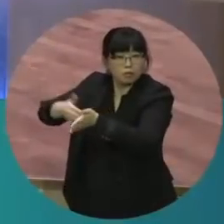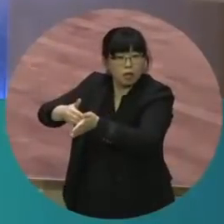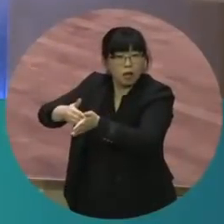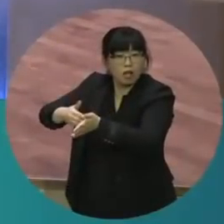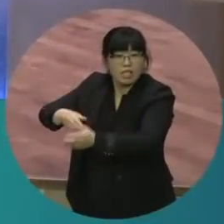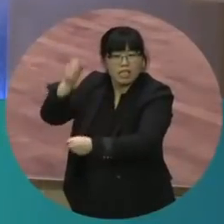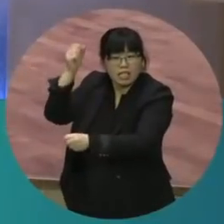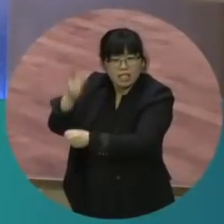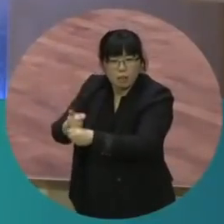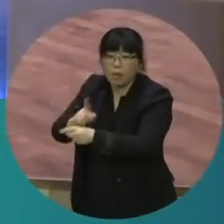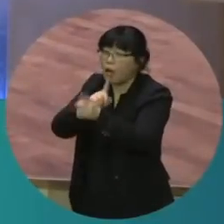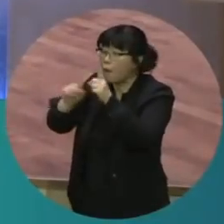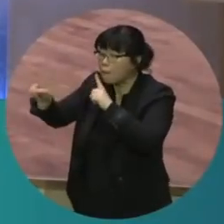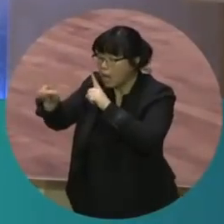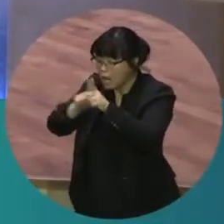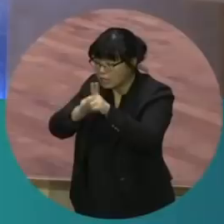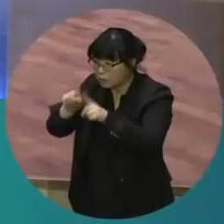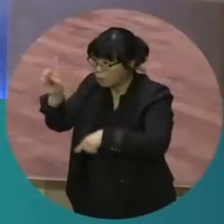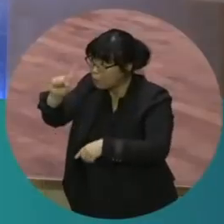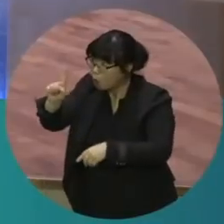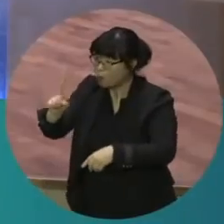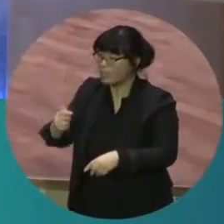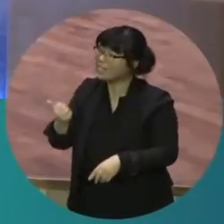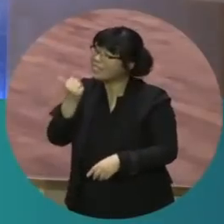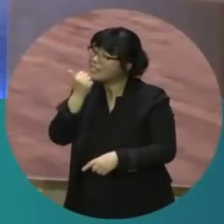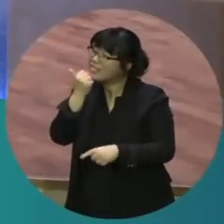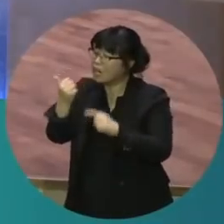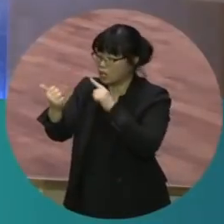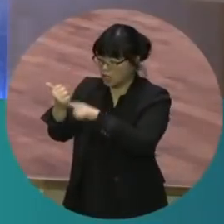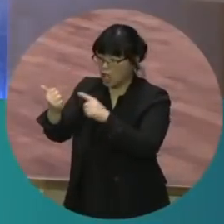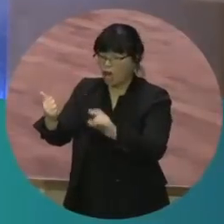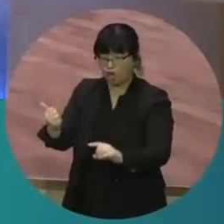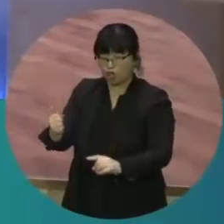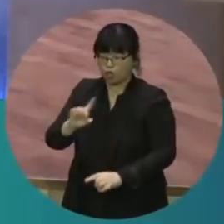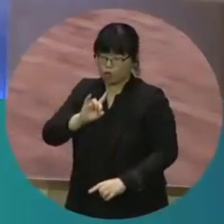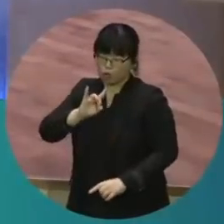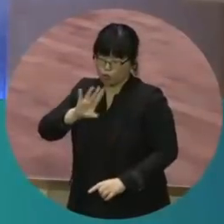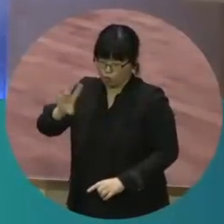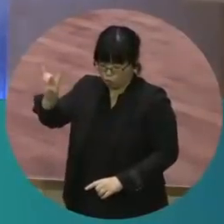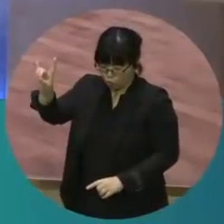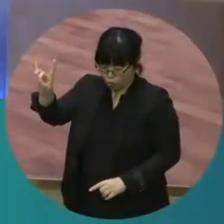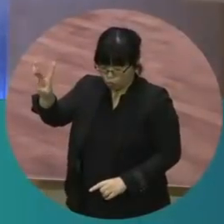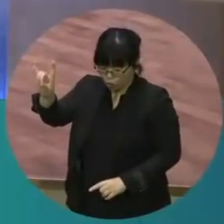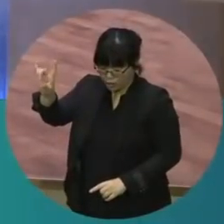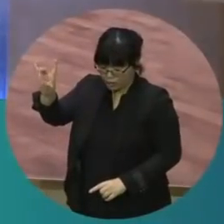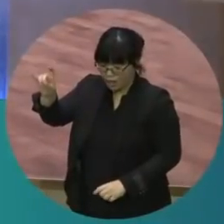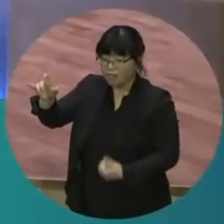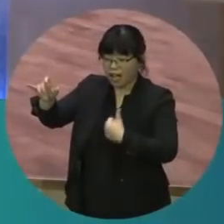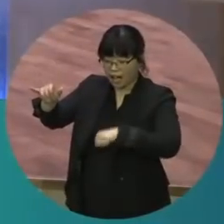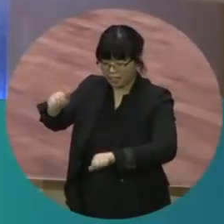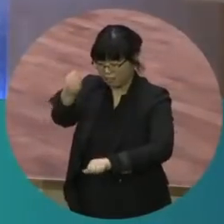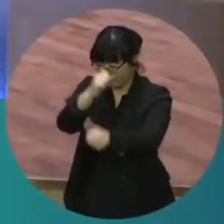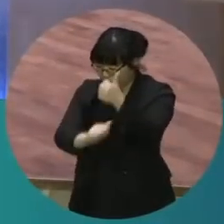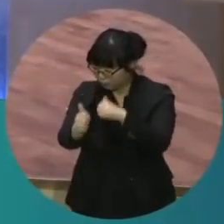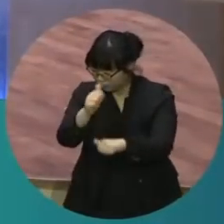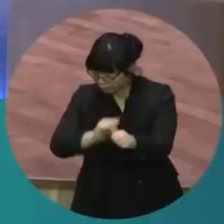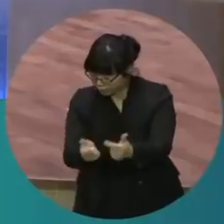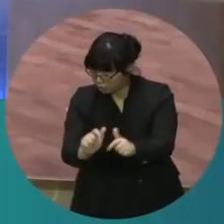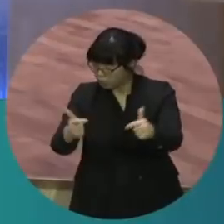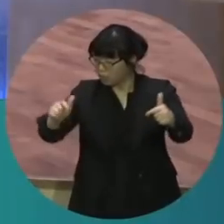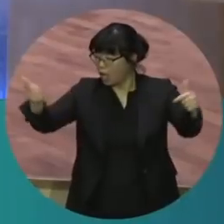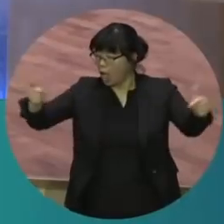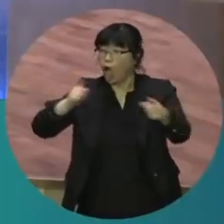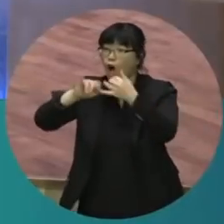자손이라 칭할 자는 이삭으로 말미암으리라 하였으니 그가 하나님이 능히 이삭을 죽은 자 가운데서 다시 살릴